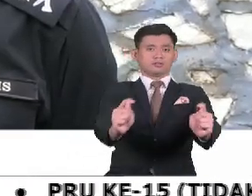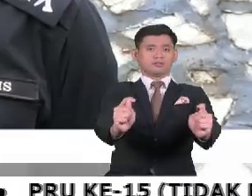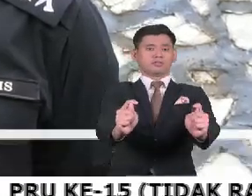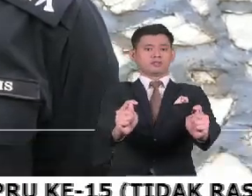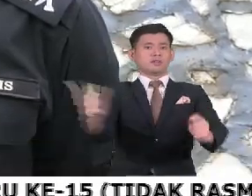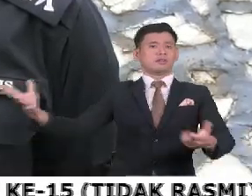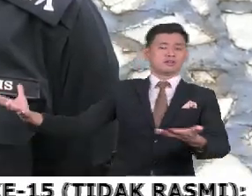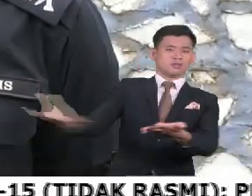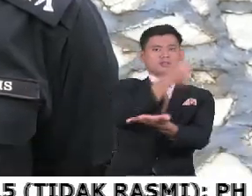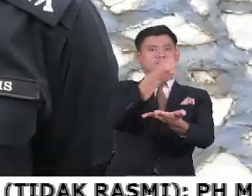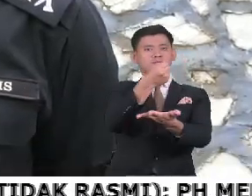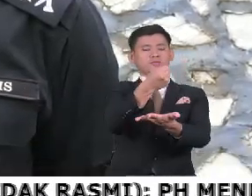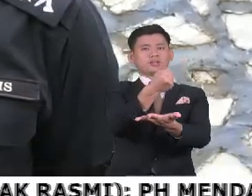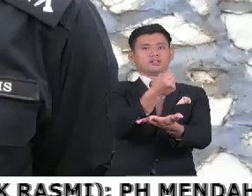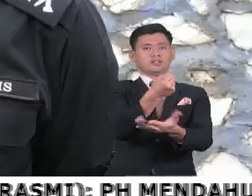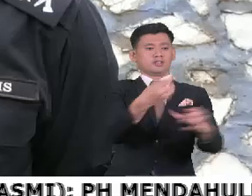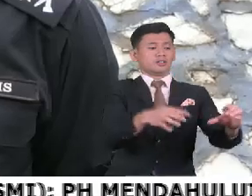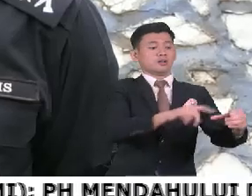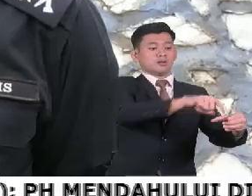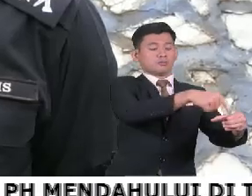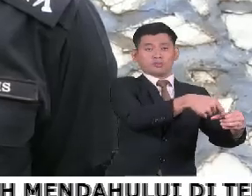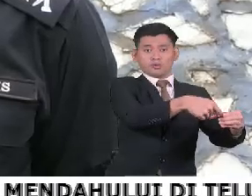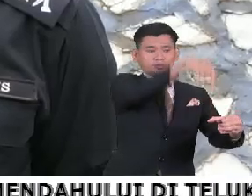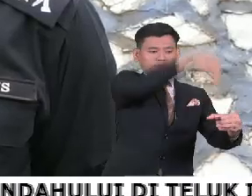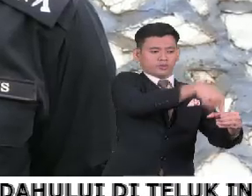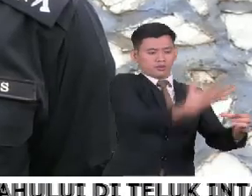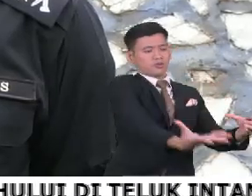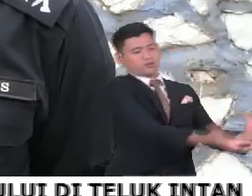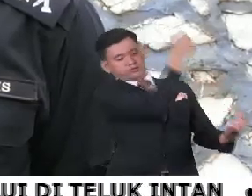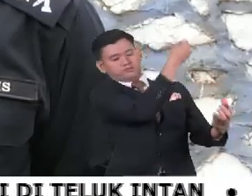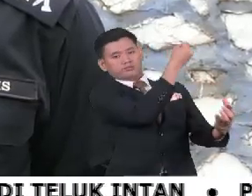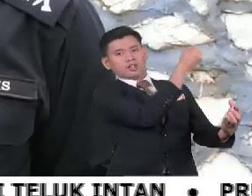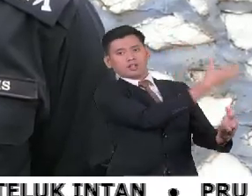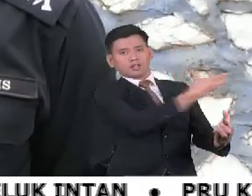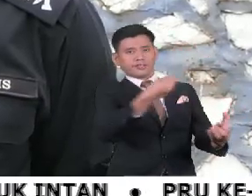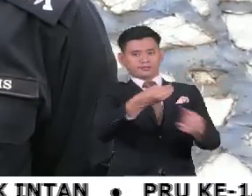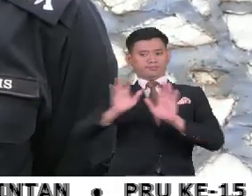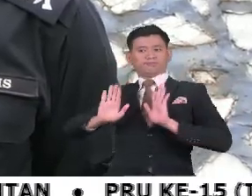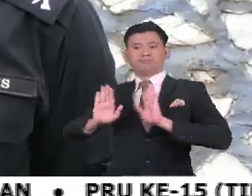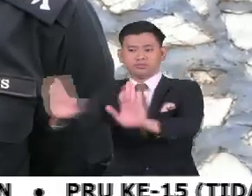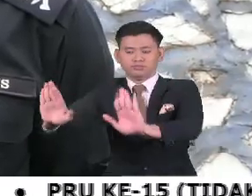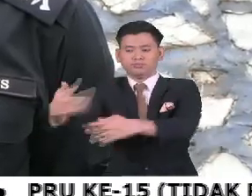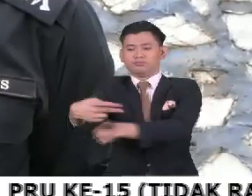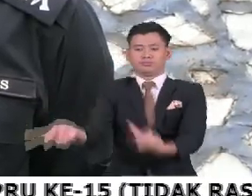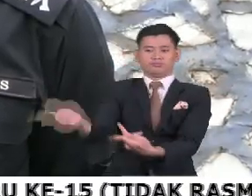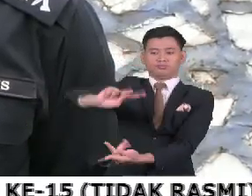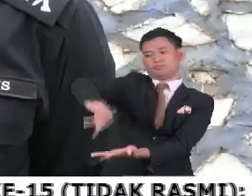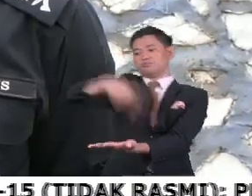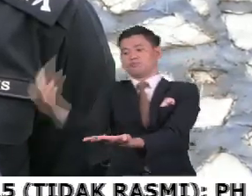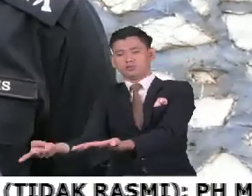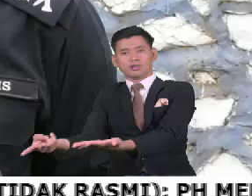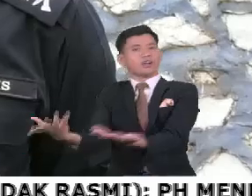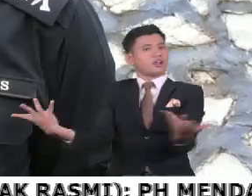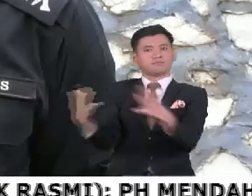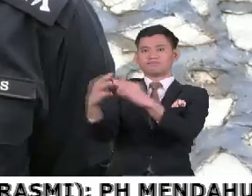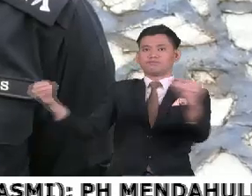merampas dakwah dan juga menolak petir undi sehingga jatuh tanah daripada